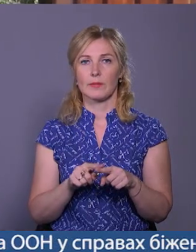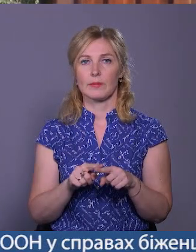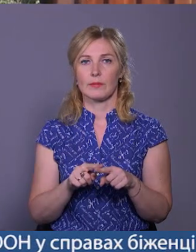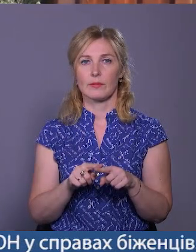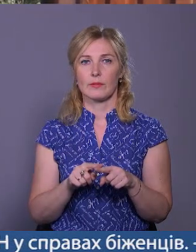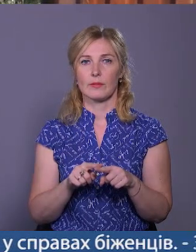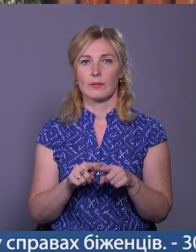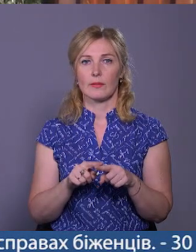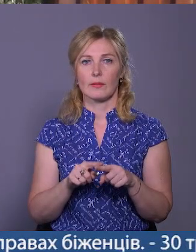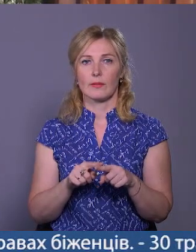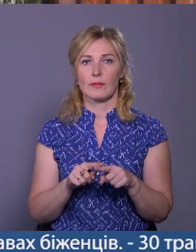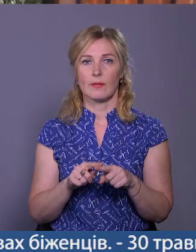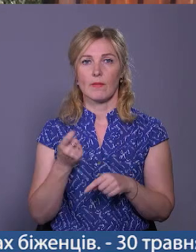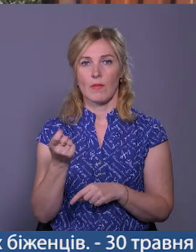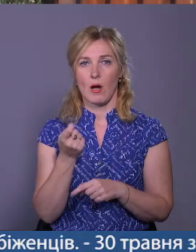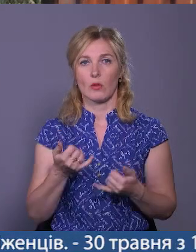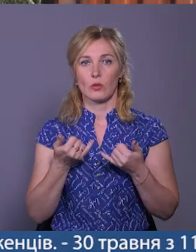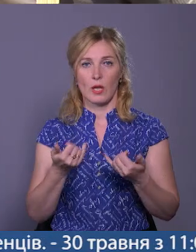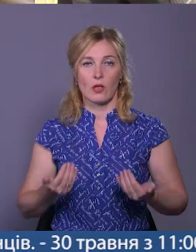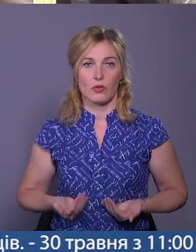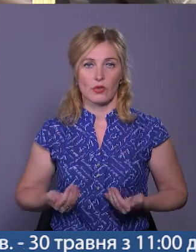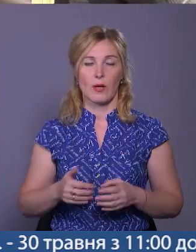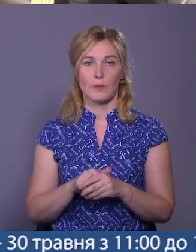для життя о